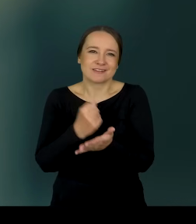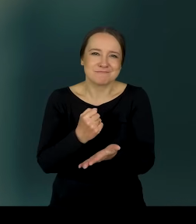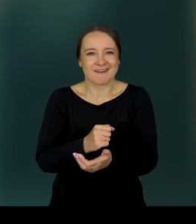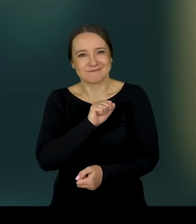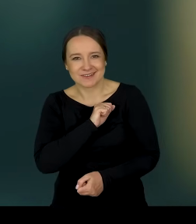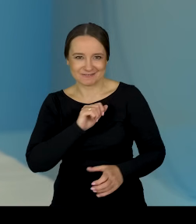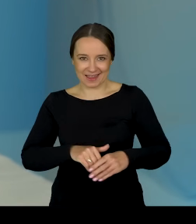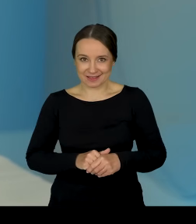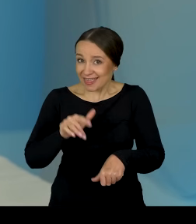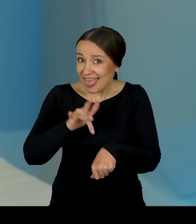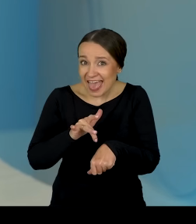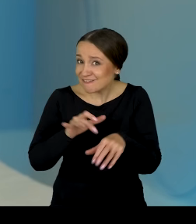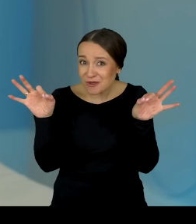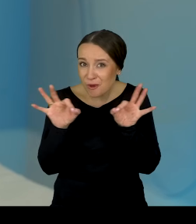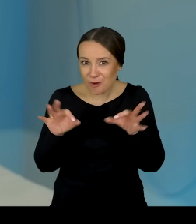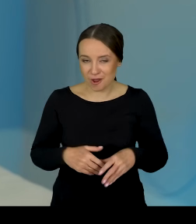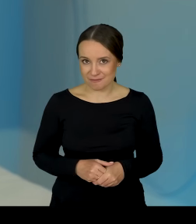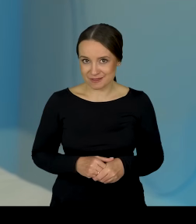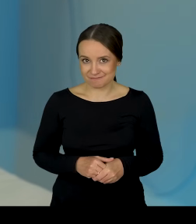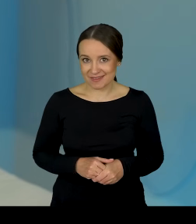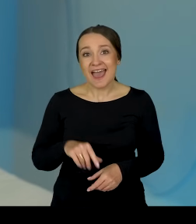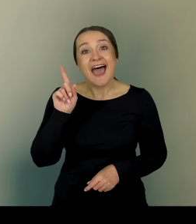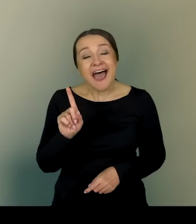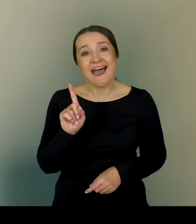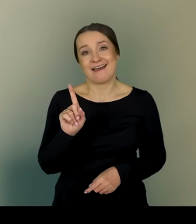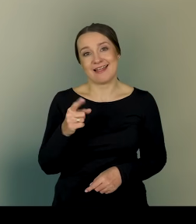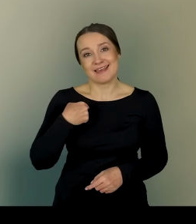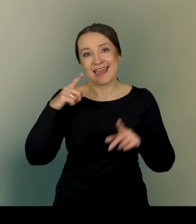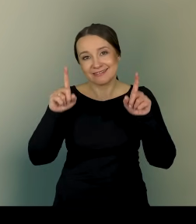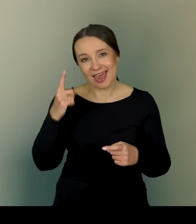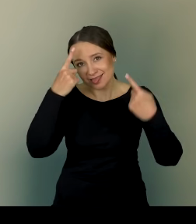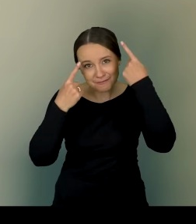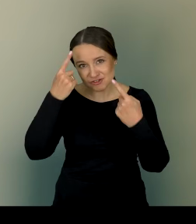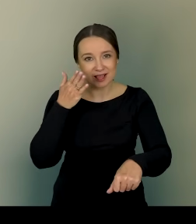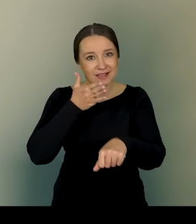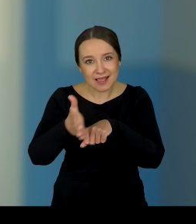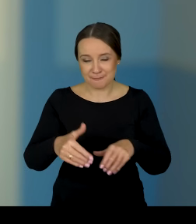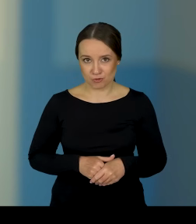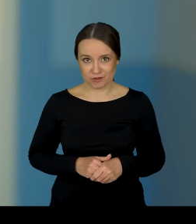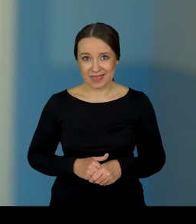To fajna sprawa, a efekty są nieciekawe. No ale to już refleksja przychodzi za